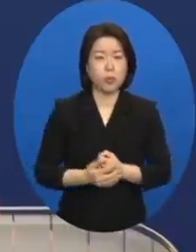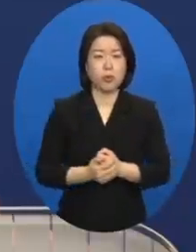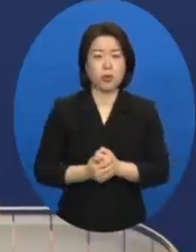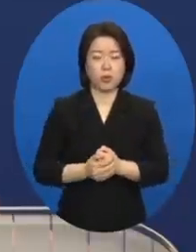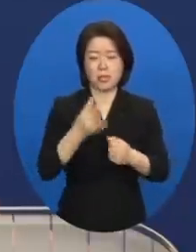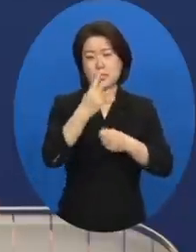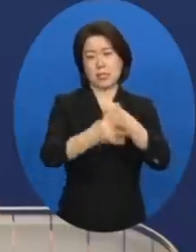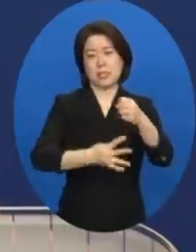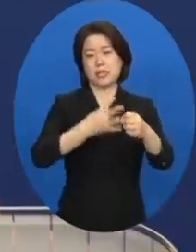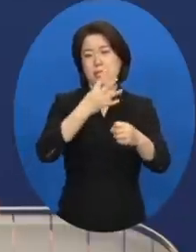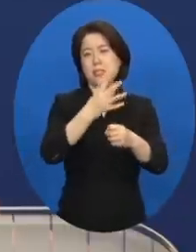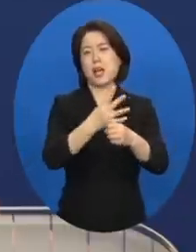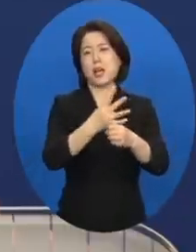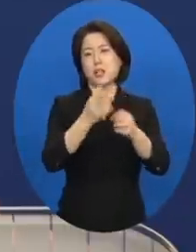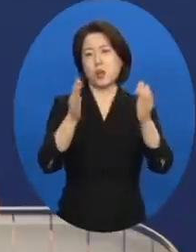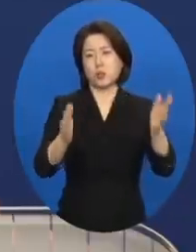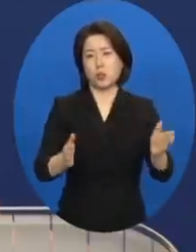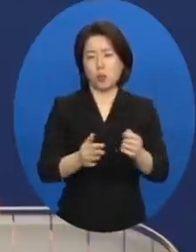4년을 그렇게